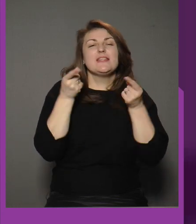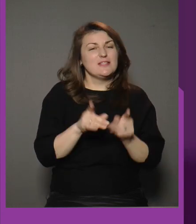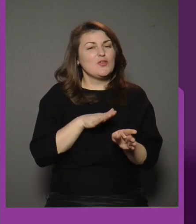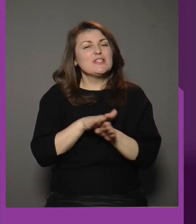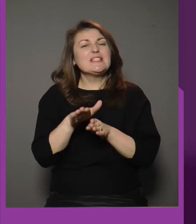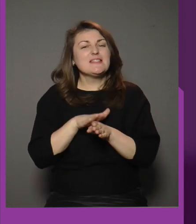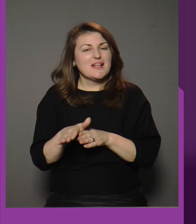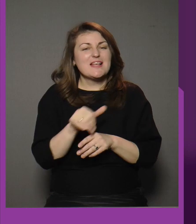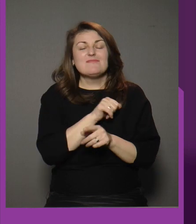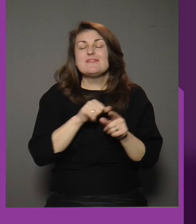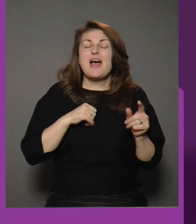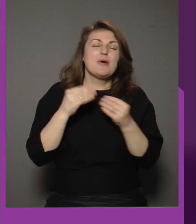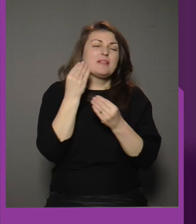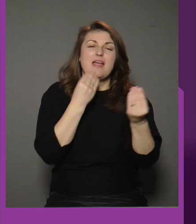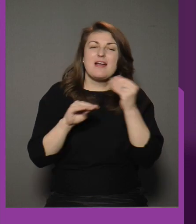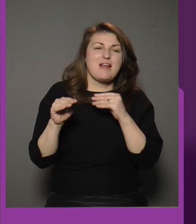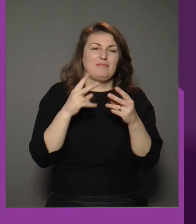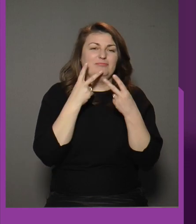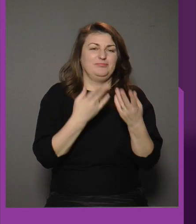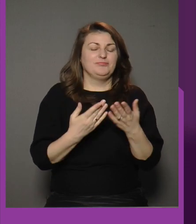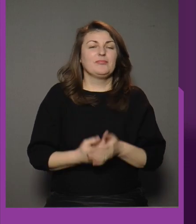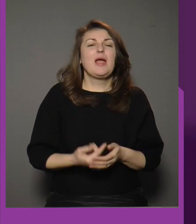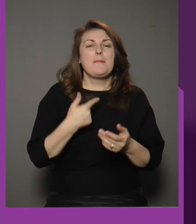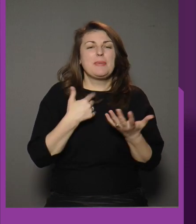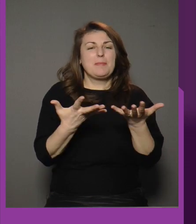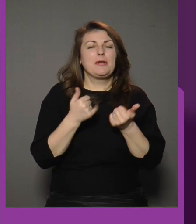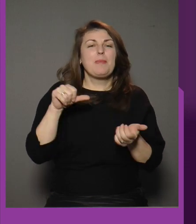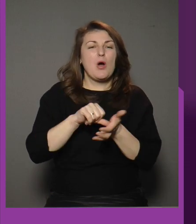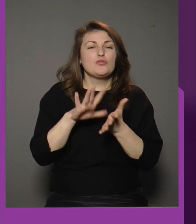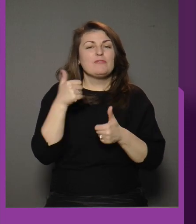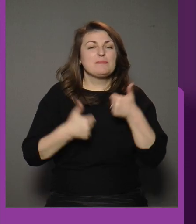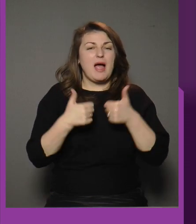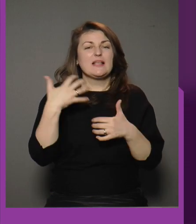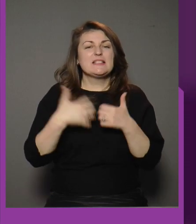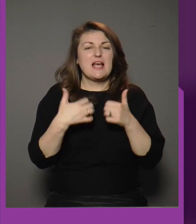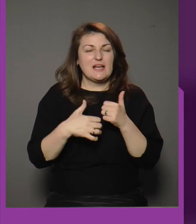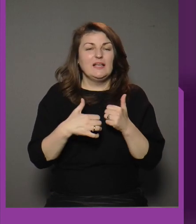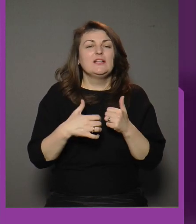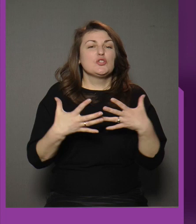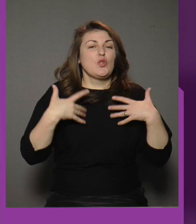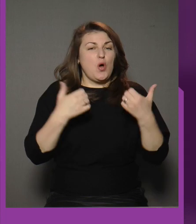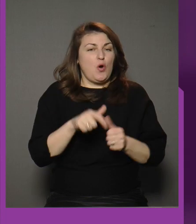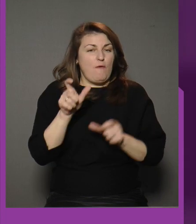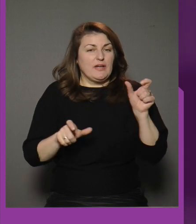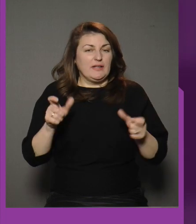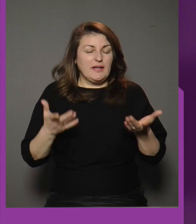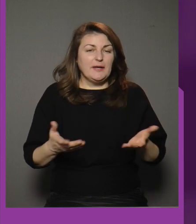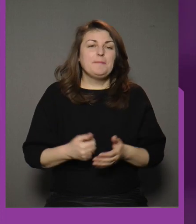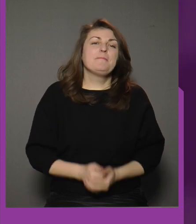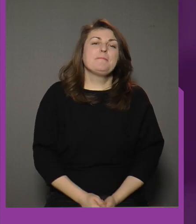в самому найкращому варіанті. Ми приймаємо участь в змаганнях серед здорових.